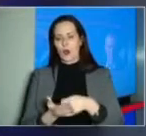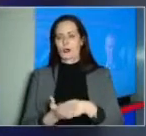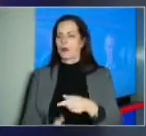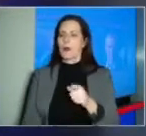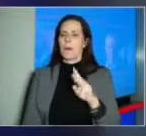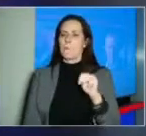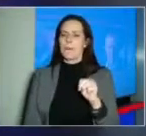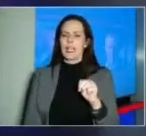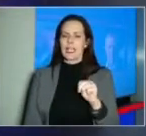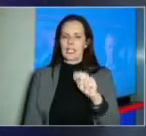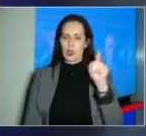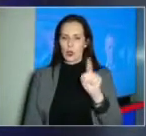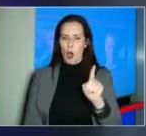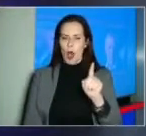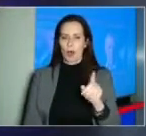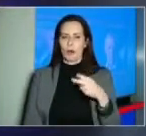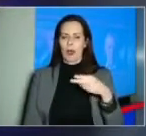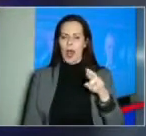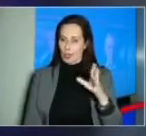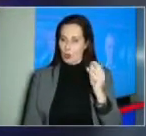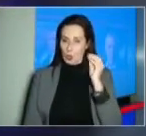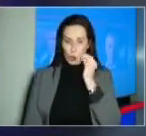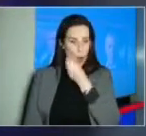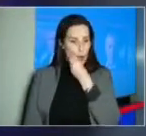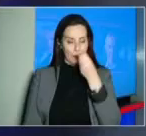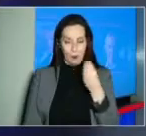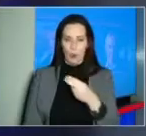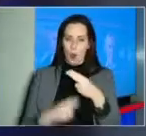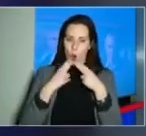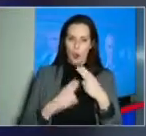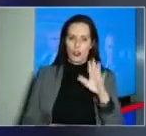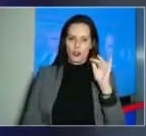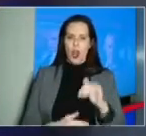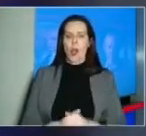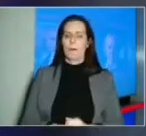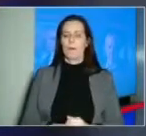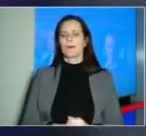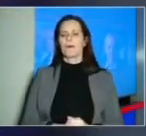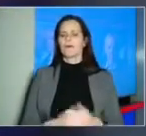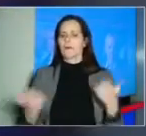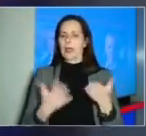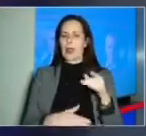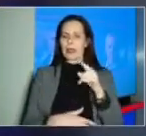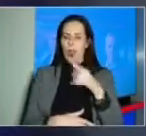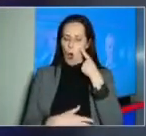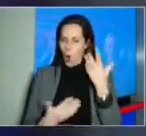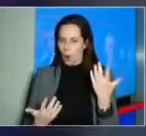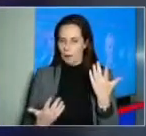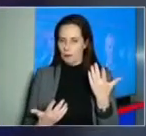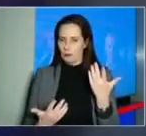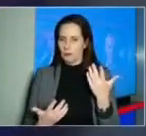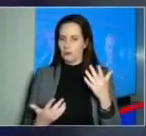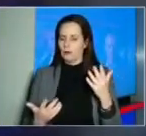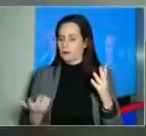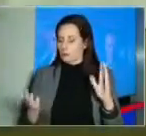מיקי זוהר, חבר הכנסת מיקי זוהר, הליכוד, צהריים טובים. שלום, צהריים טובים. איך אתה רואה את המהלך